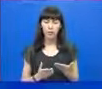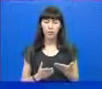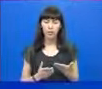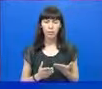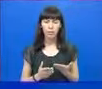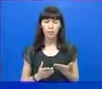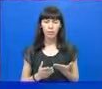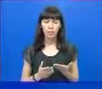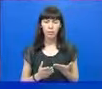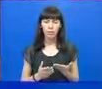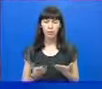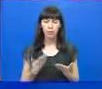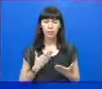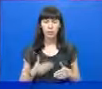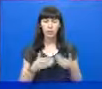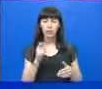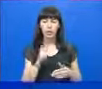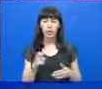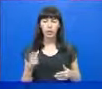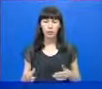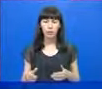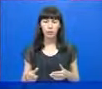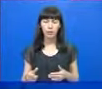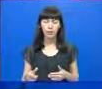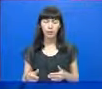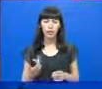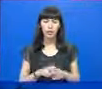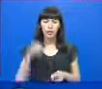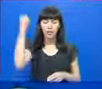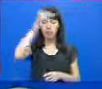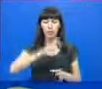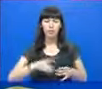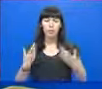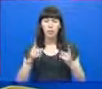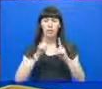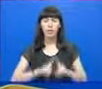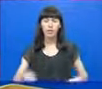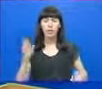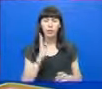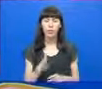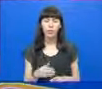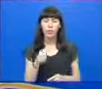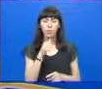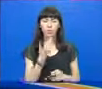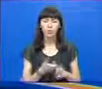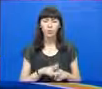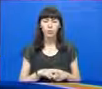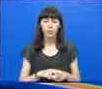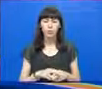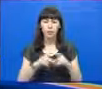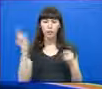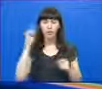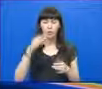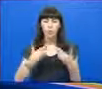қадам басқарылы отырған біздің түлектеріміз үшін. Биылғы жылғы мерекенің маңызы ерекше. Өткені мектепті